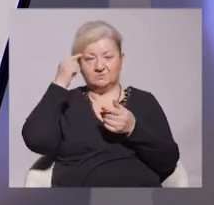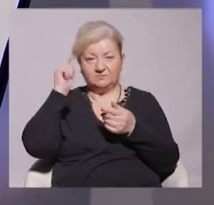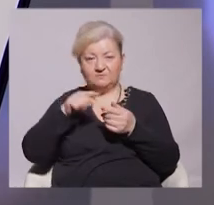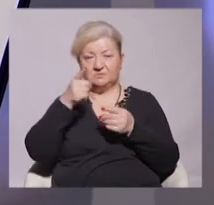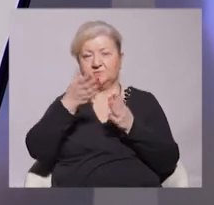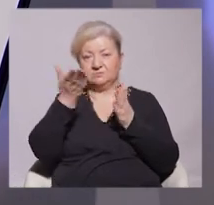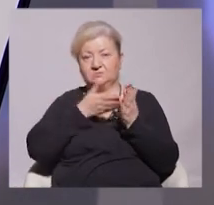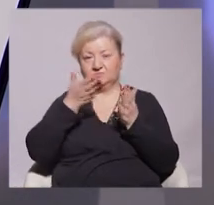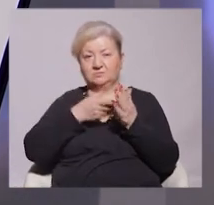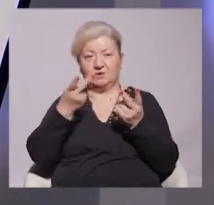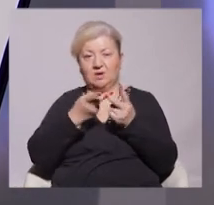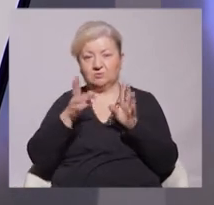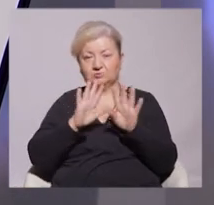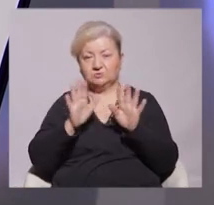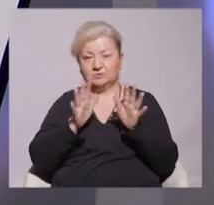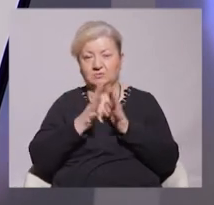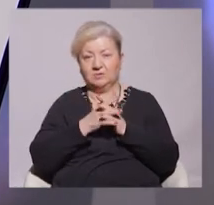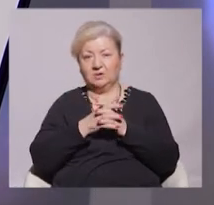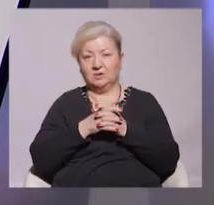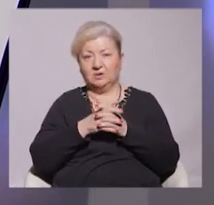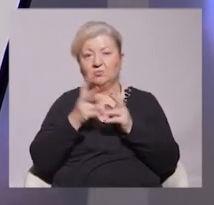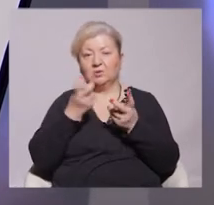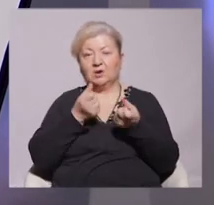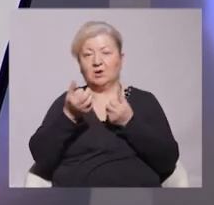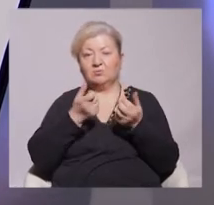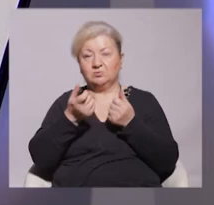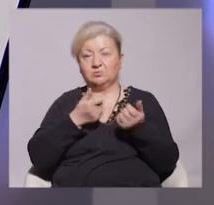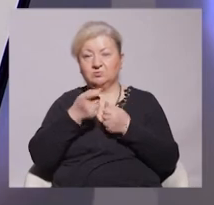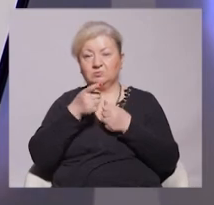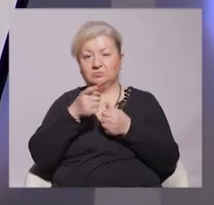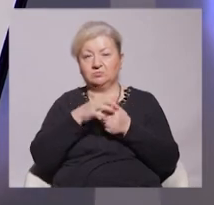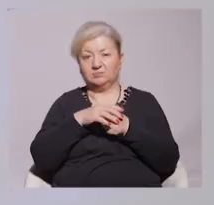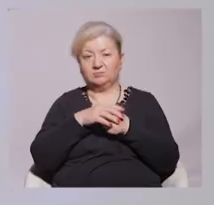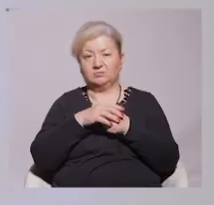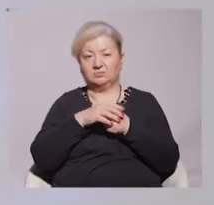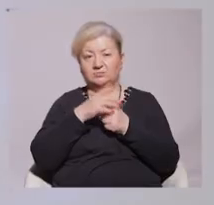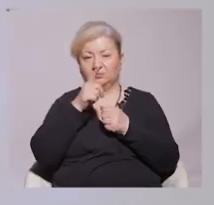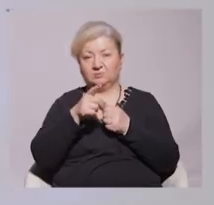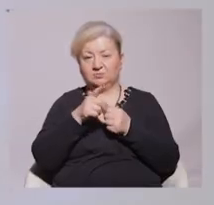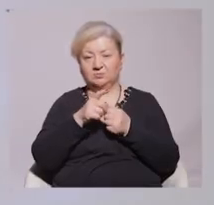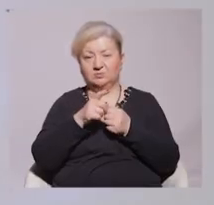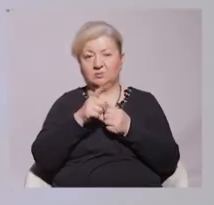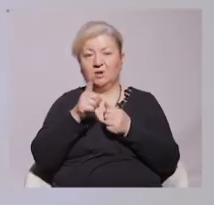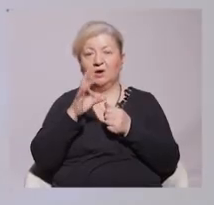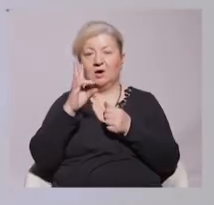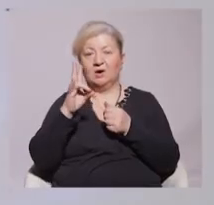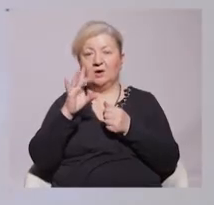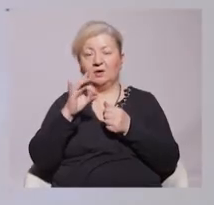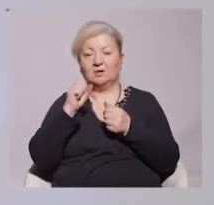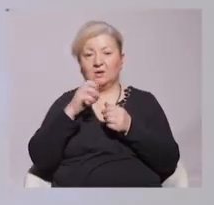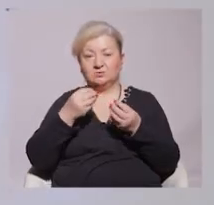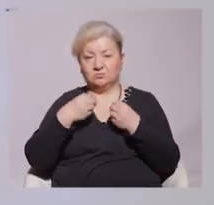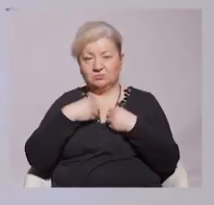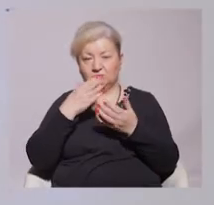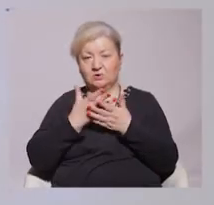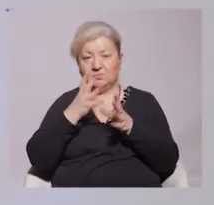გვჭირდება. ანუ უნდა გამოთვალოთ ჩვენ h-ი. რადიუსი მოცემულია, მაგრამ სამწუხაროდ